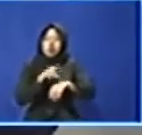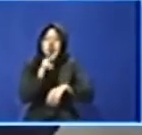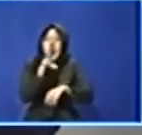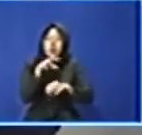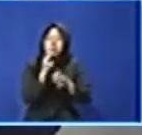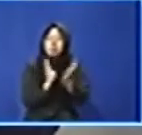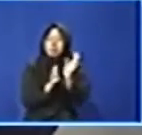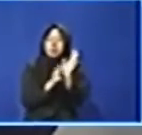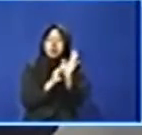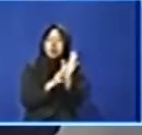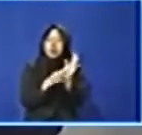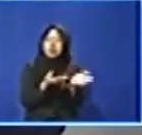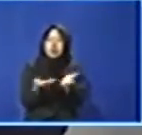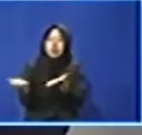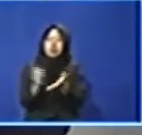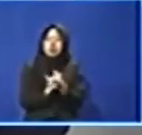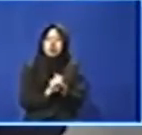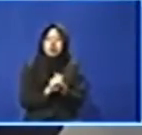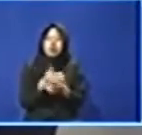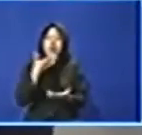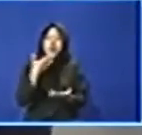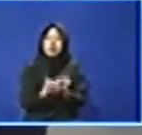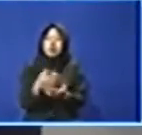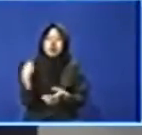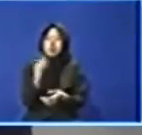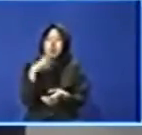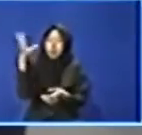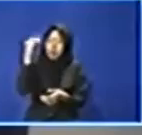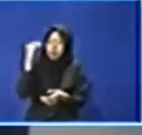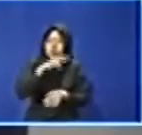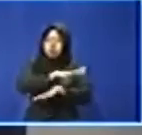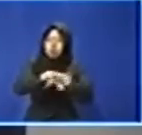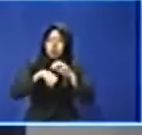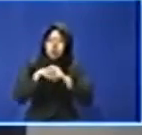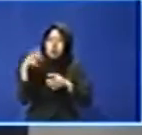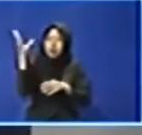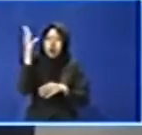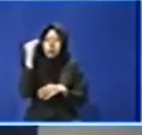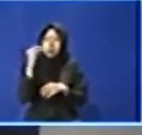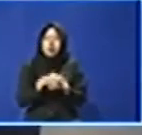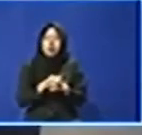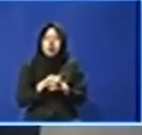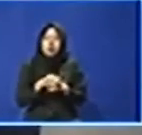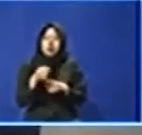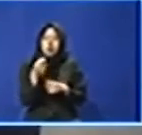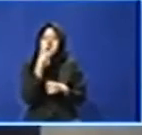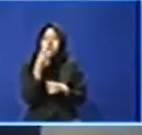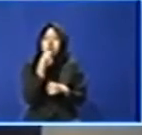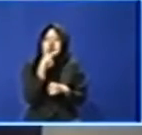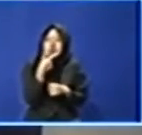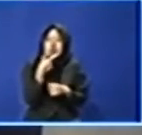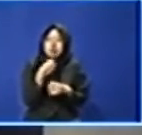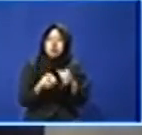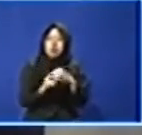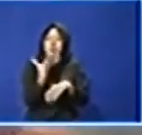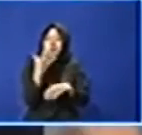sekarang dan tirosin kita ketahui bersama bahwa beton yang selama ini berkembang